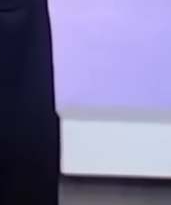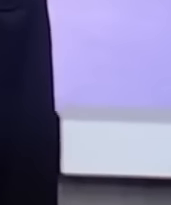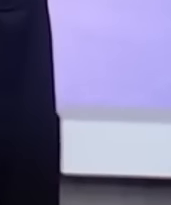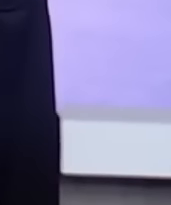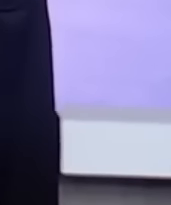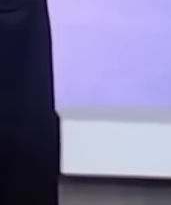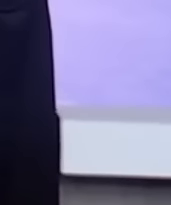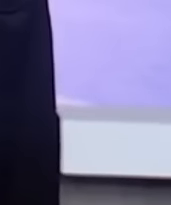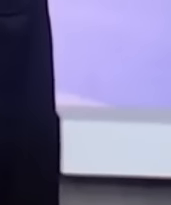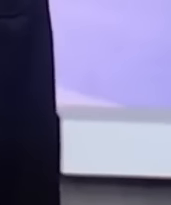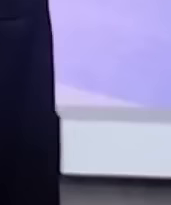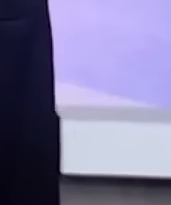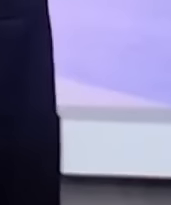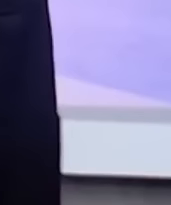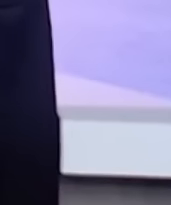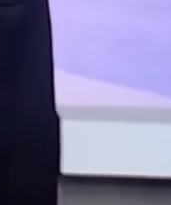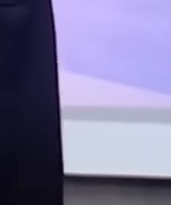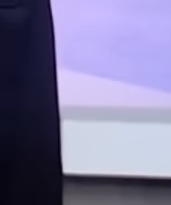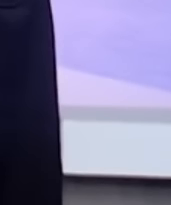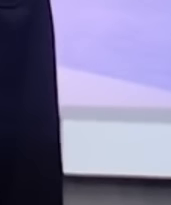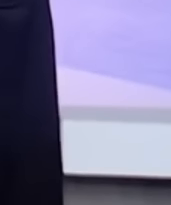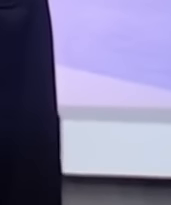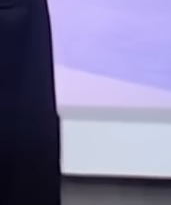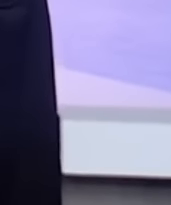sa YouTube at para sa mga kapuso abroad,